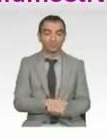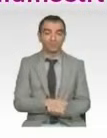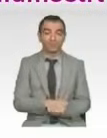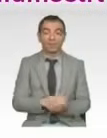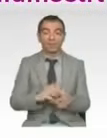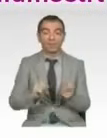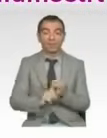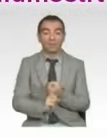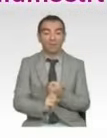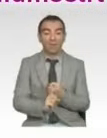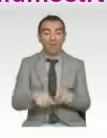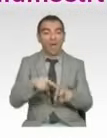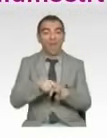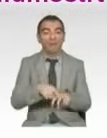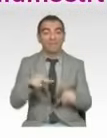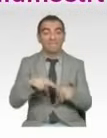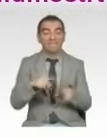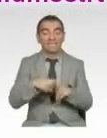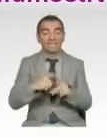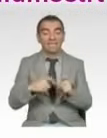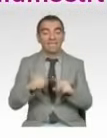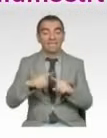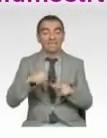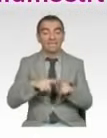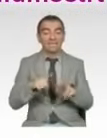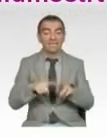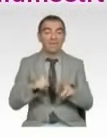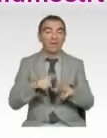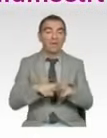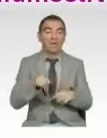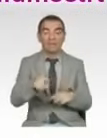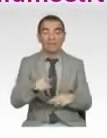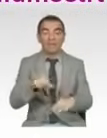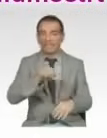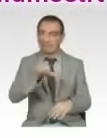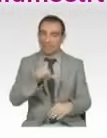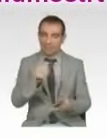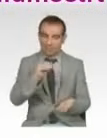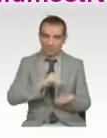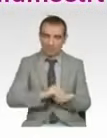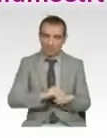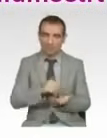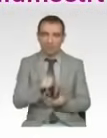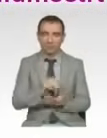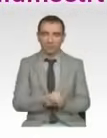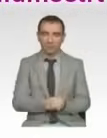Ve at kestanesi. Evet, bir tatlı kaşığı da at kestanesi yağı ekleyeceğiz.